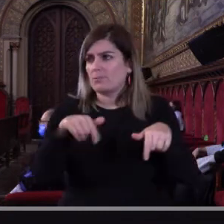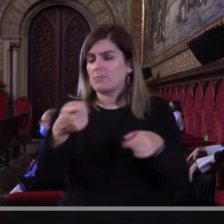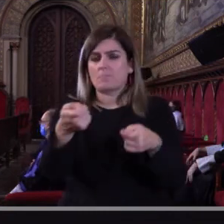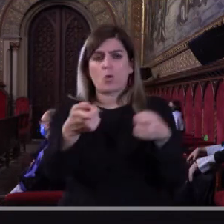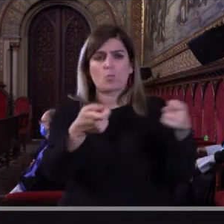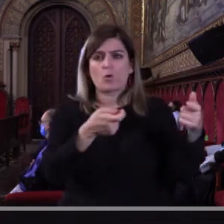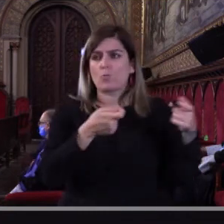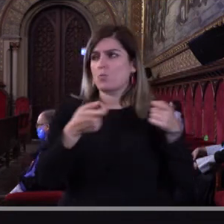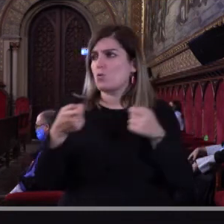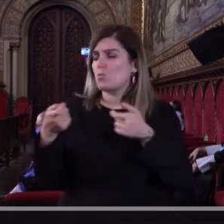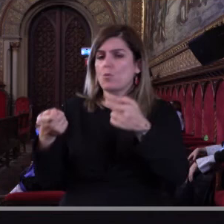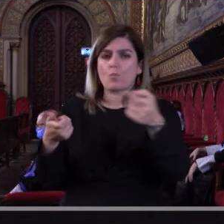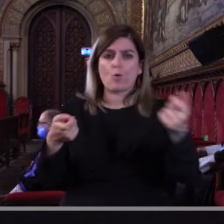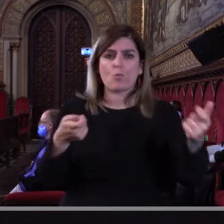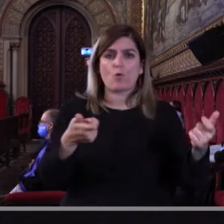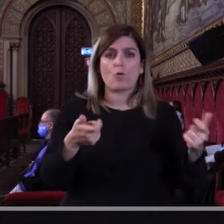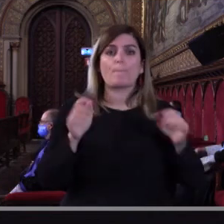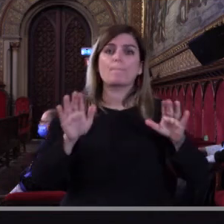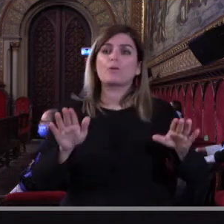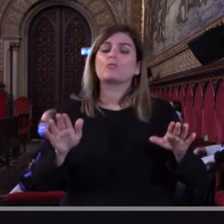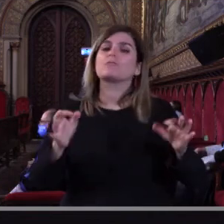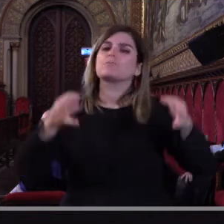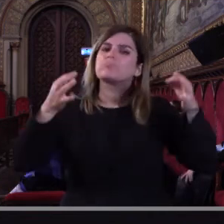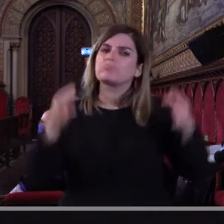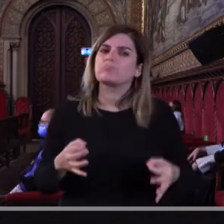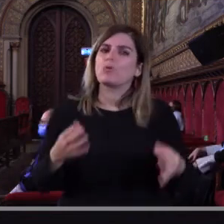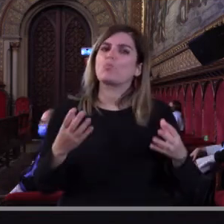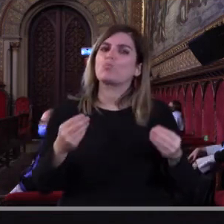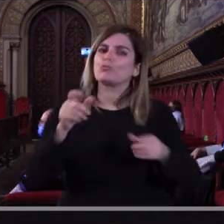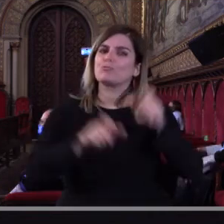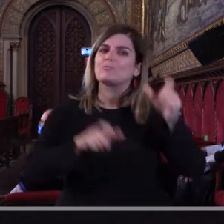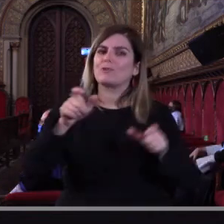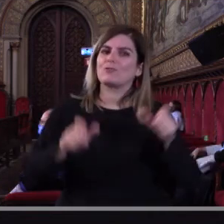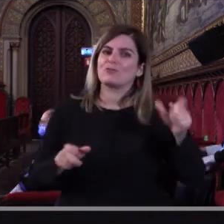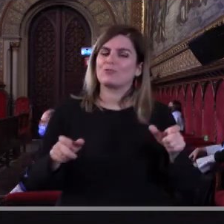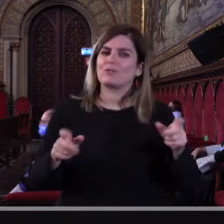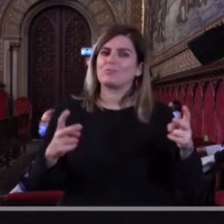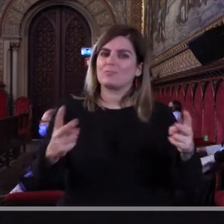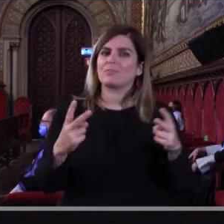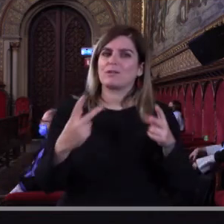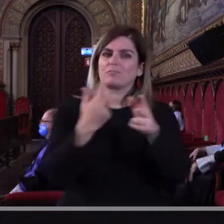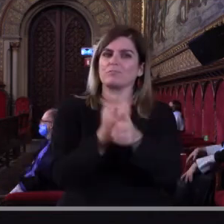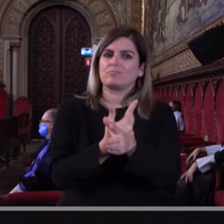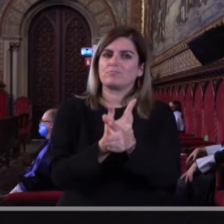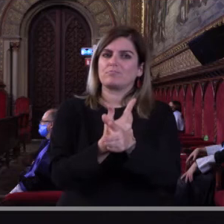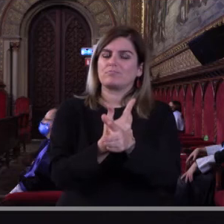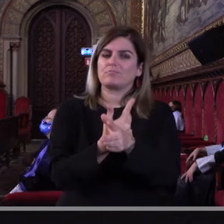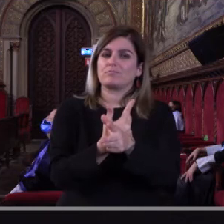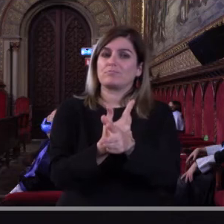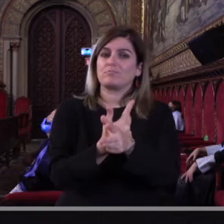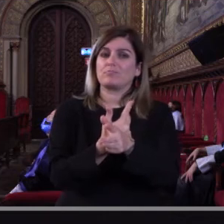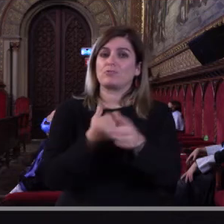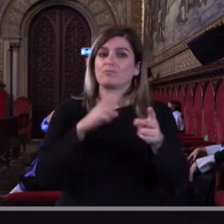convidades. Però segurament moltes persones ens acompanyen en aquest moment per streaming i us ho agraeixo